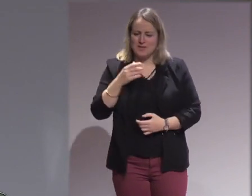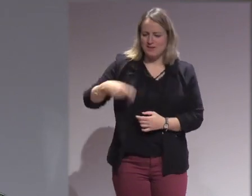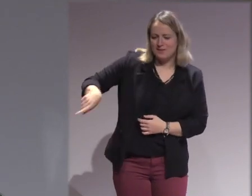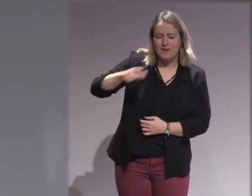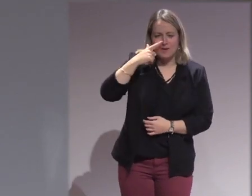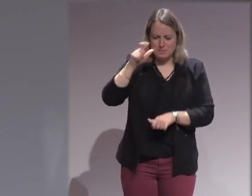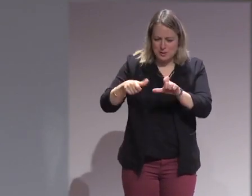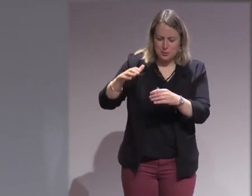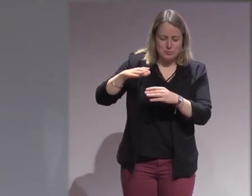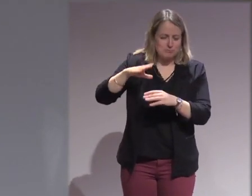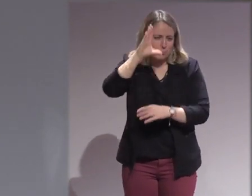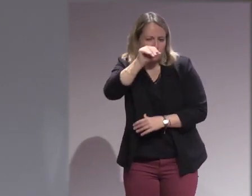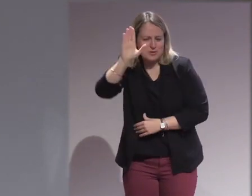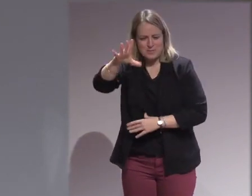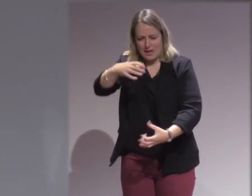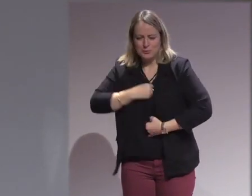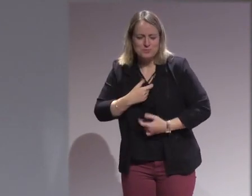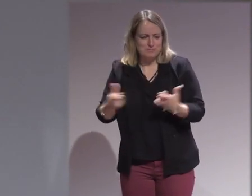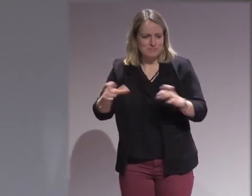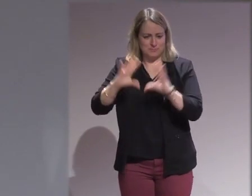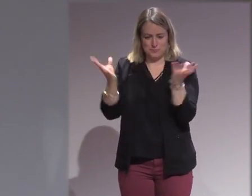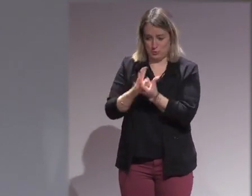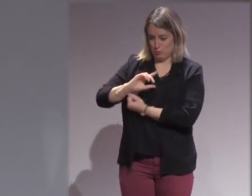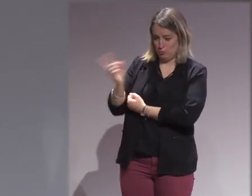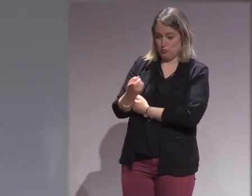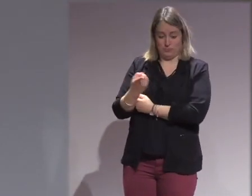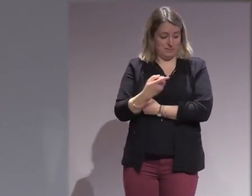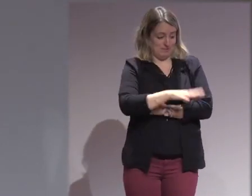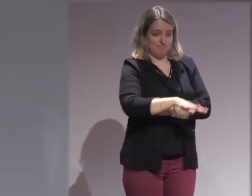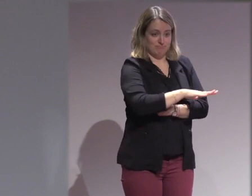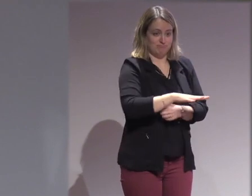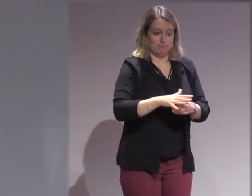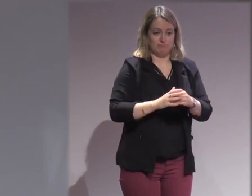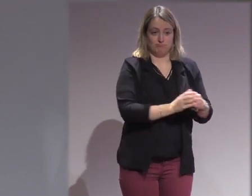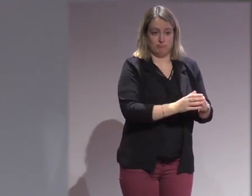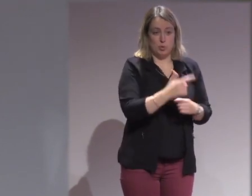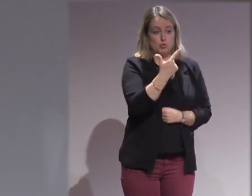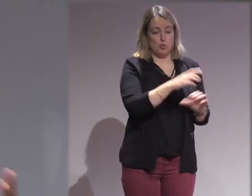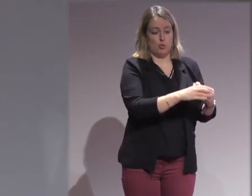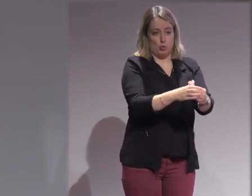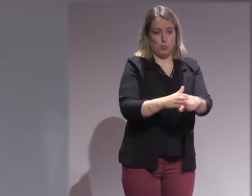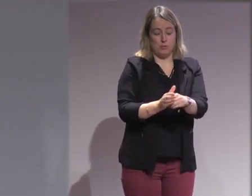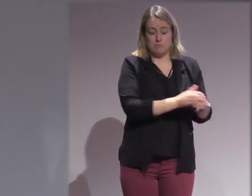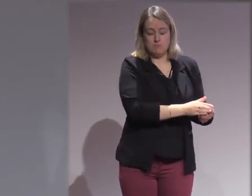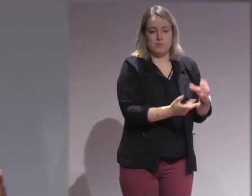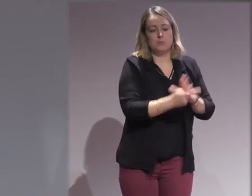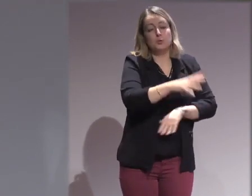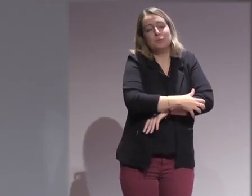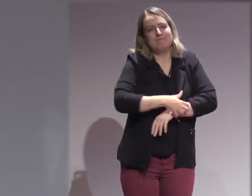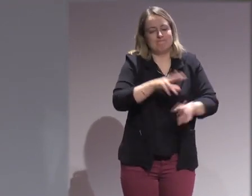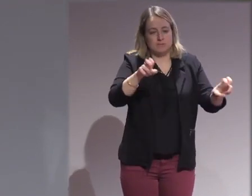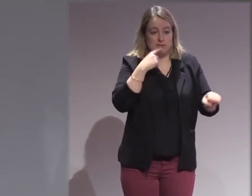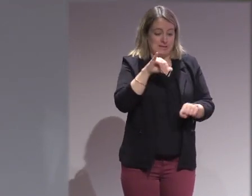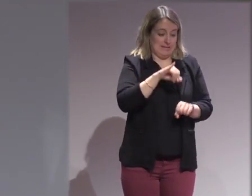aux professionnels de l'adoption. En fait, à peu près toute la constellation de l'adoption, sauf deux groupes, et qui sont les plus précaires, qui sont les